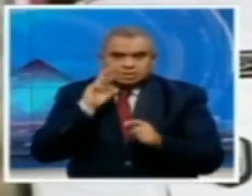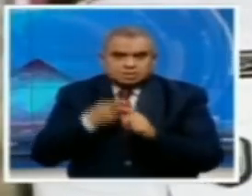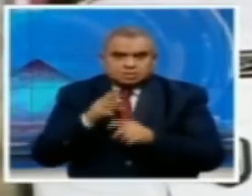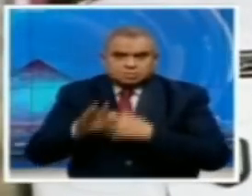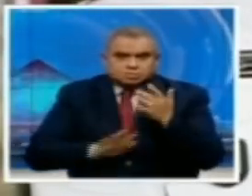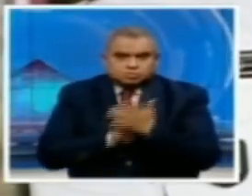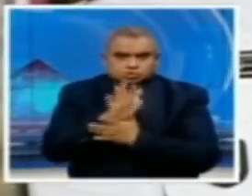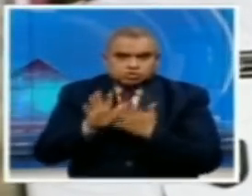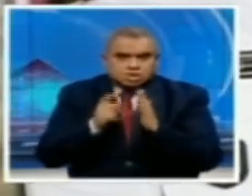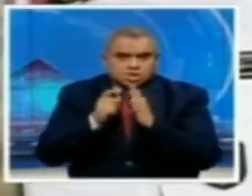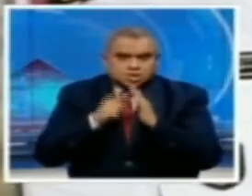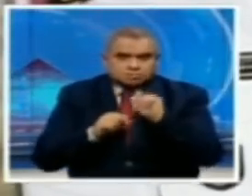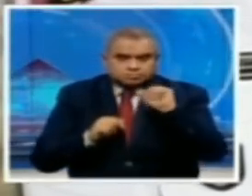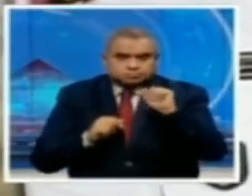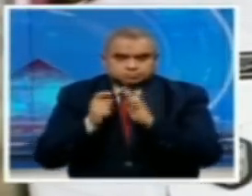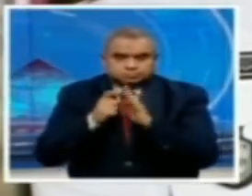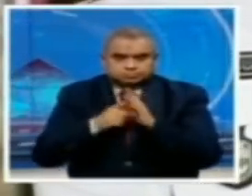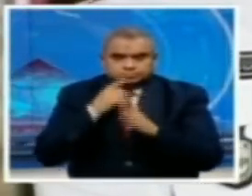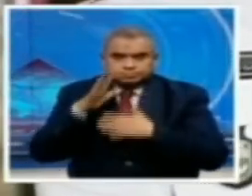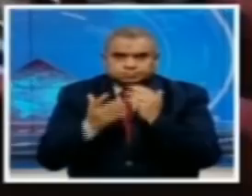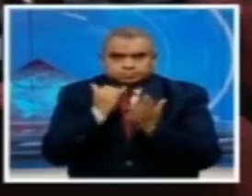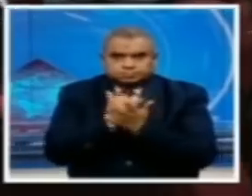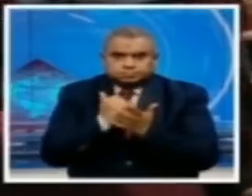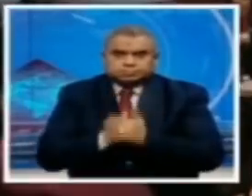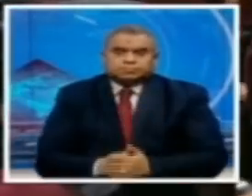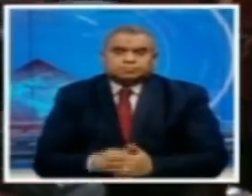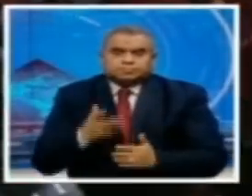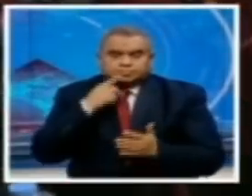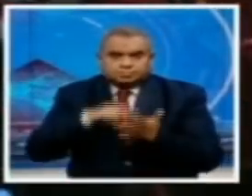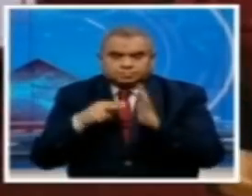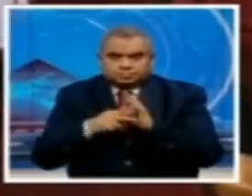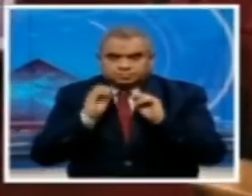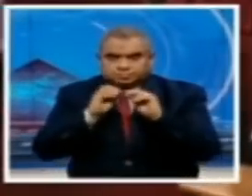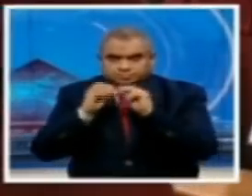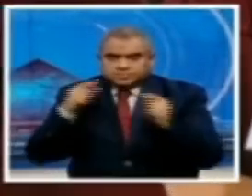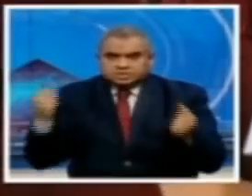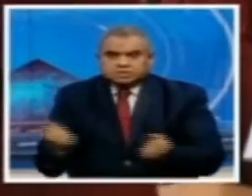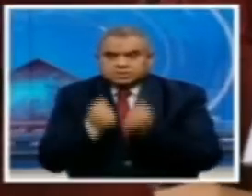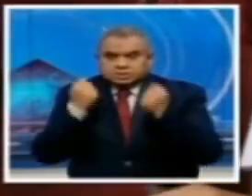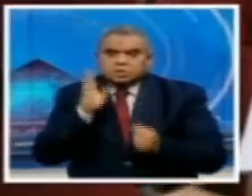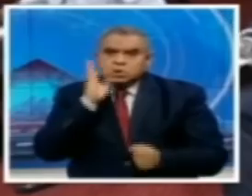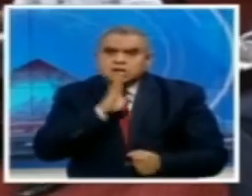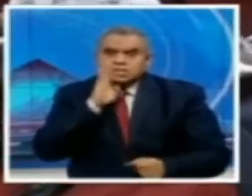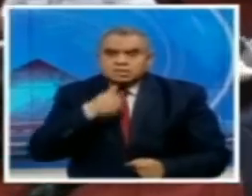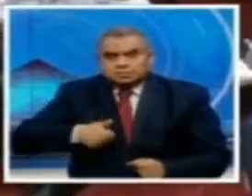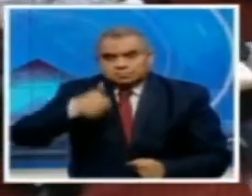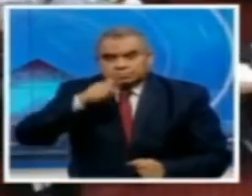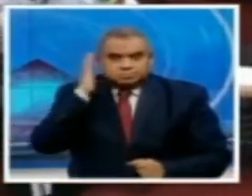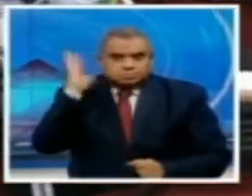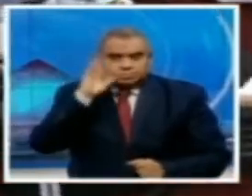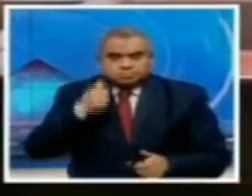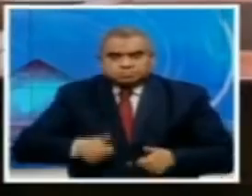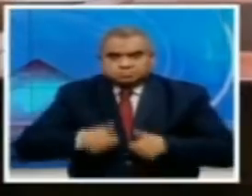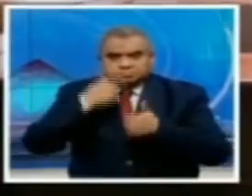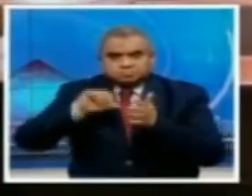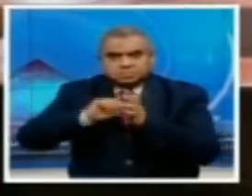التي يواجهها القادة الأمنيون عموما. تلقى المتدربون برامج تدريبية وتعليمية مواكبة لأحدث